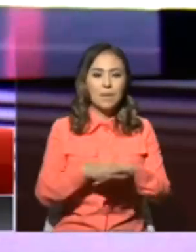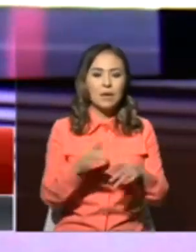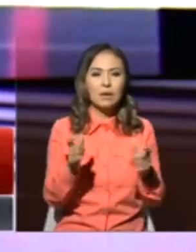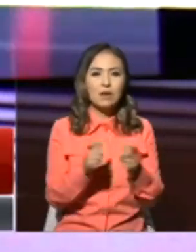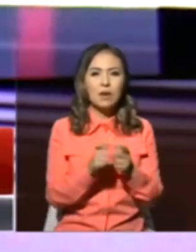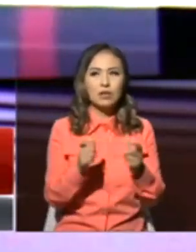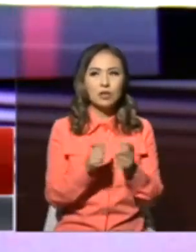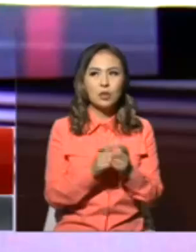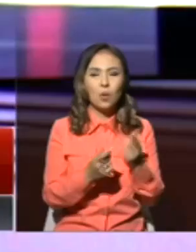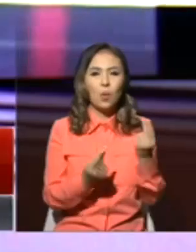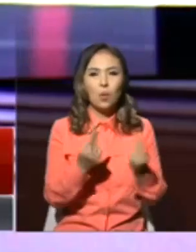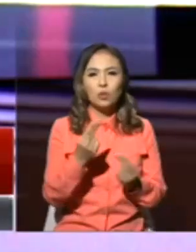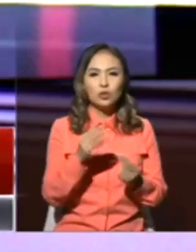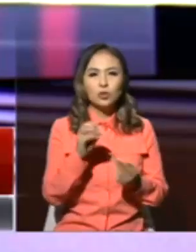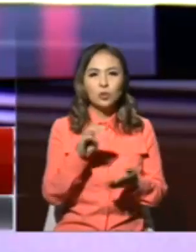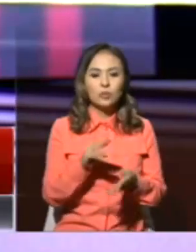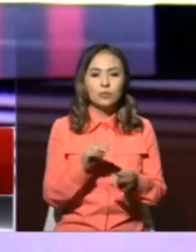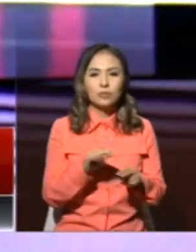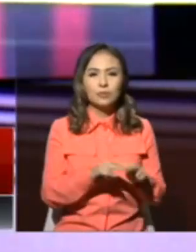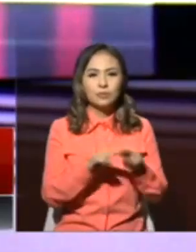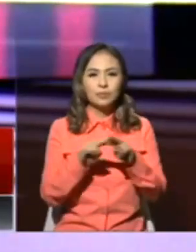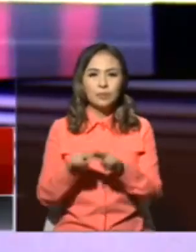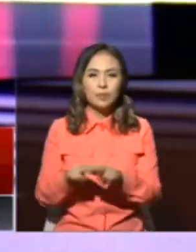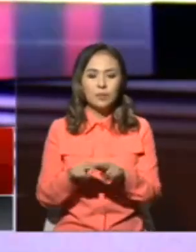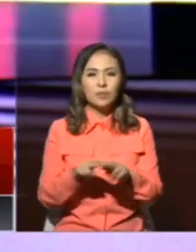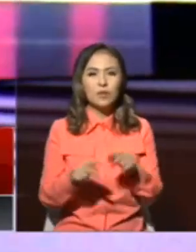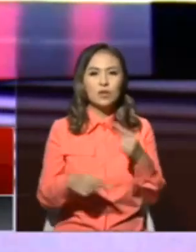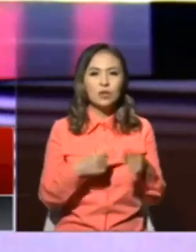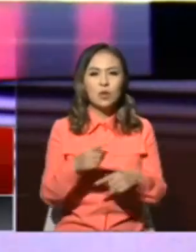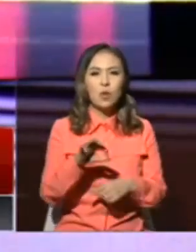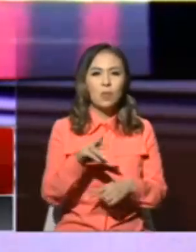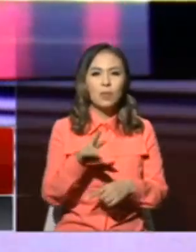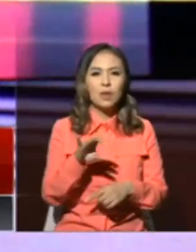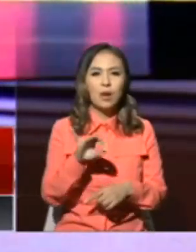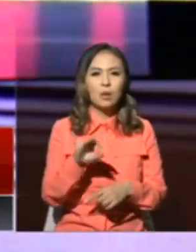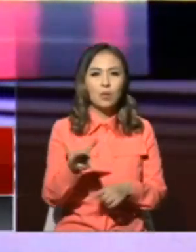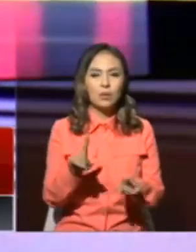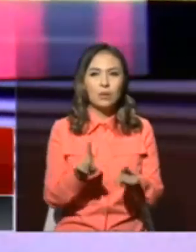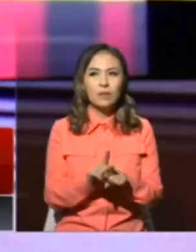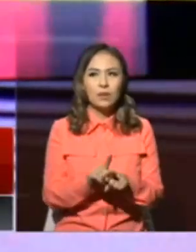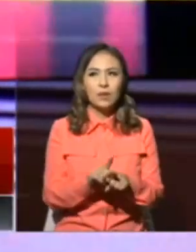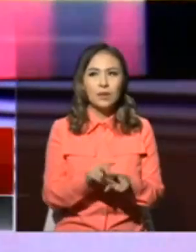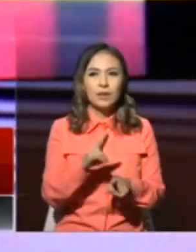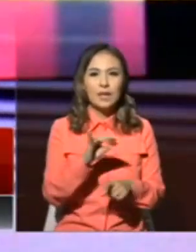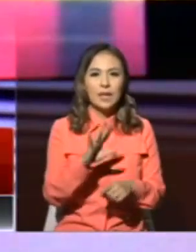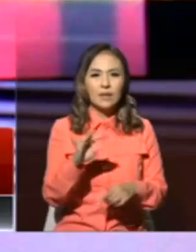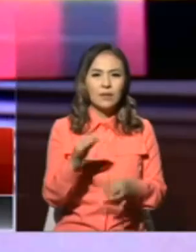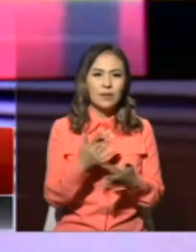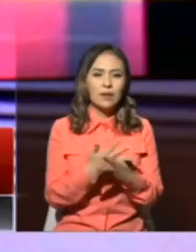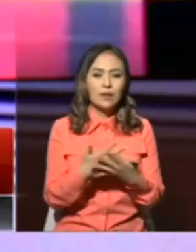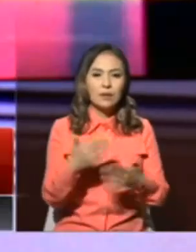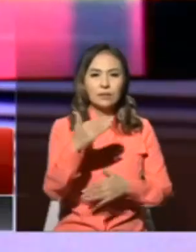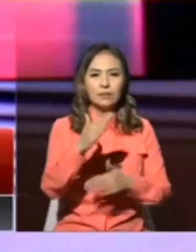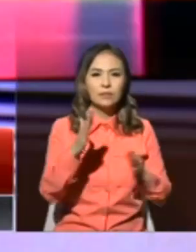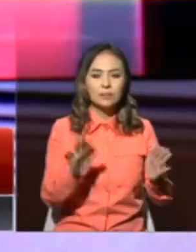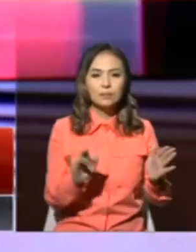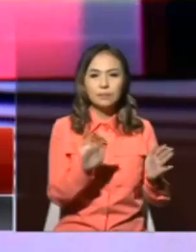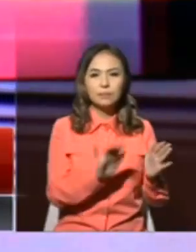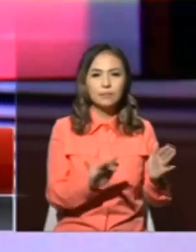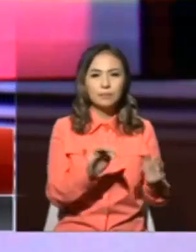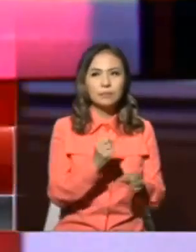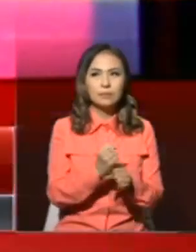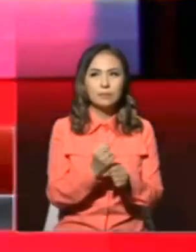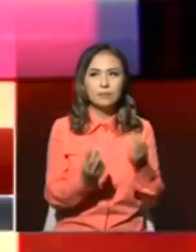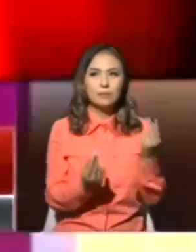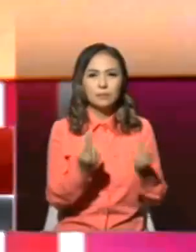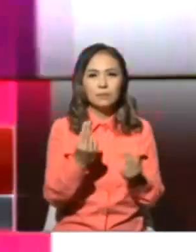карточкалары мен ойын шоттарын толтыру, операторлар арқылы ойын шоттарын толтыру, және мынау Kiwi дейді, анау дейді, мынау дейді, сол аппараттар арқылы